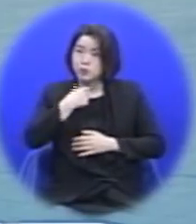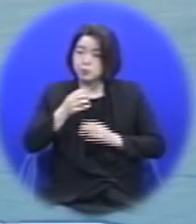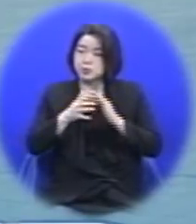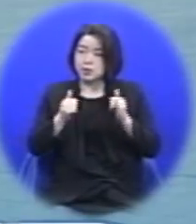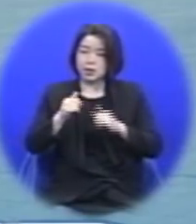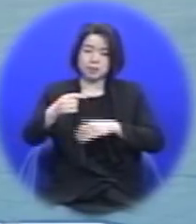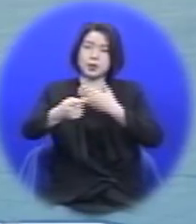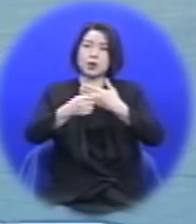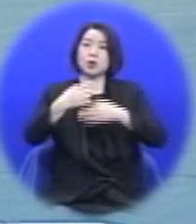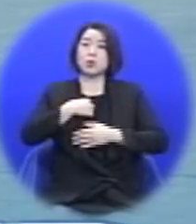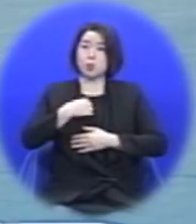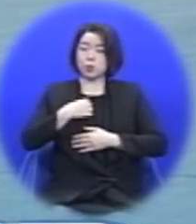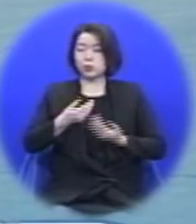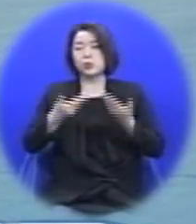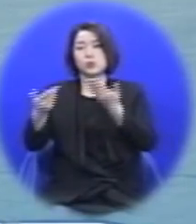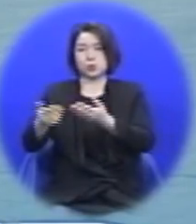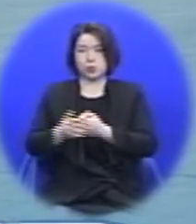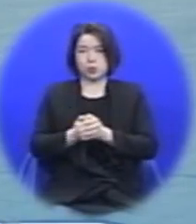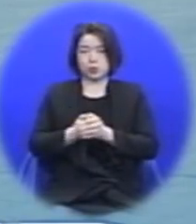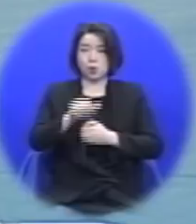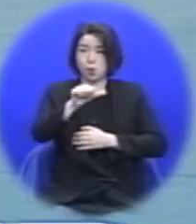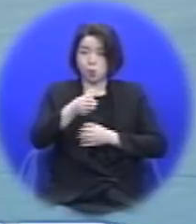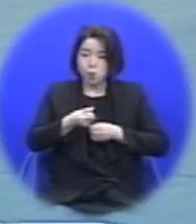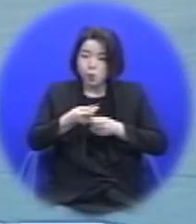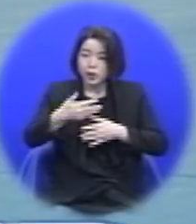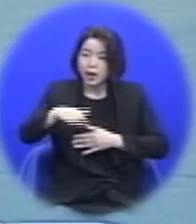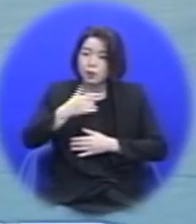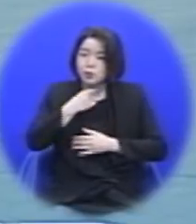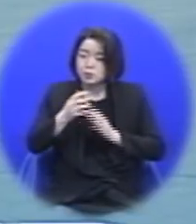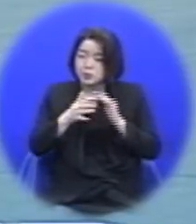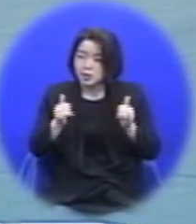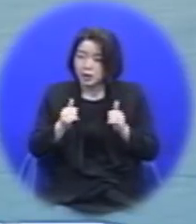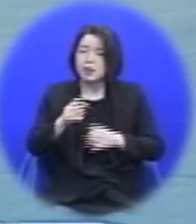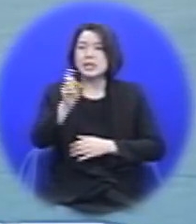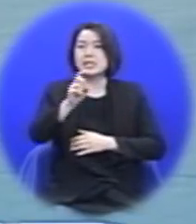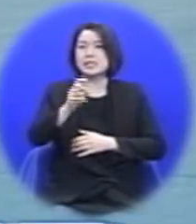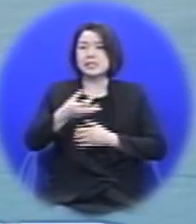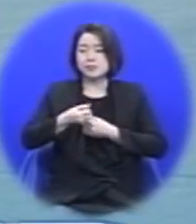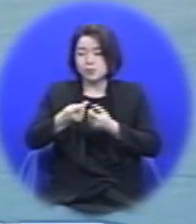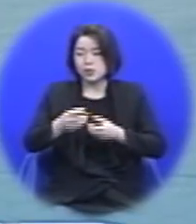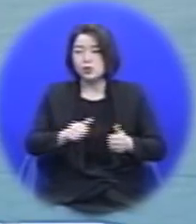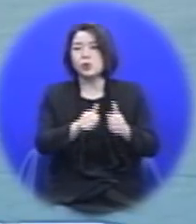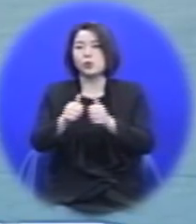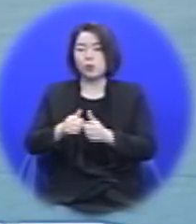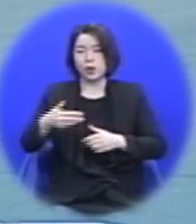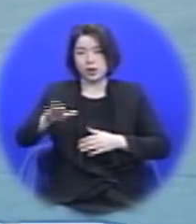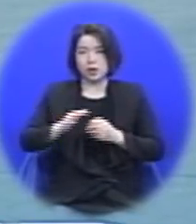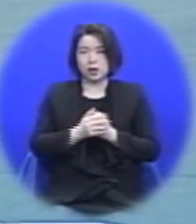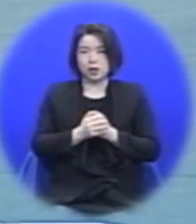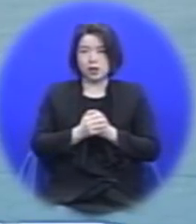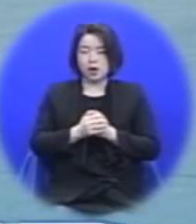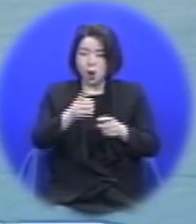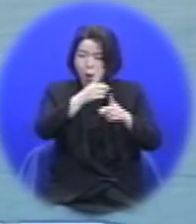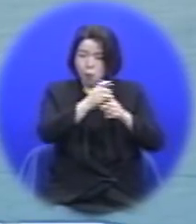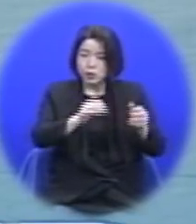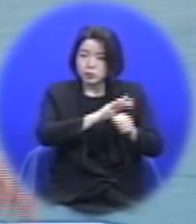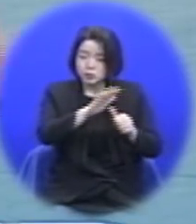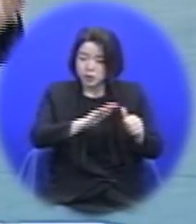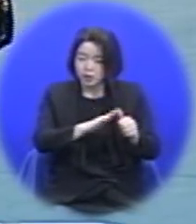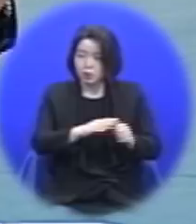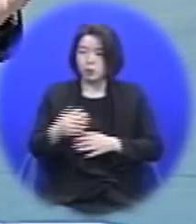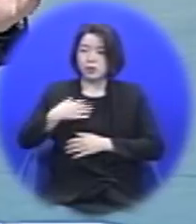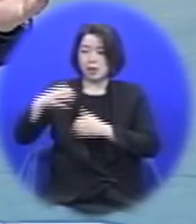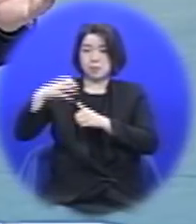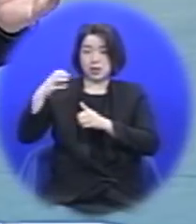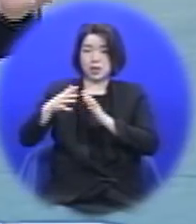하라. 오리를 가기를 원하는 사람에게 심리를 동행하라. 원수를 사랑하고 박해하는 사람을 위해 기도하라.